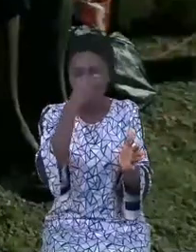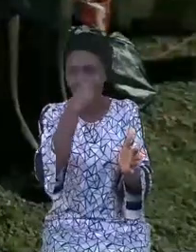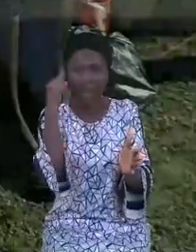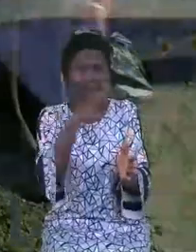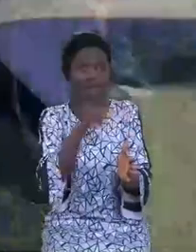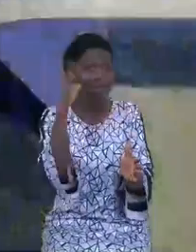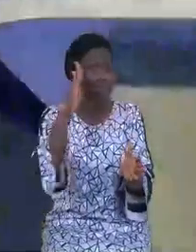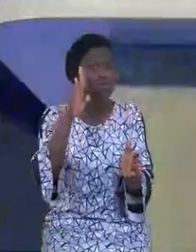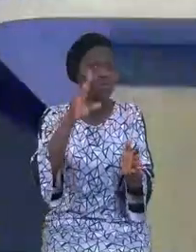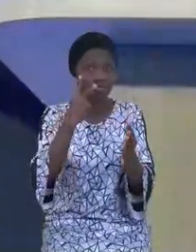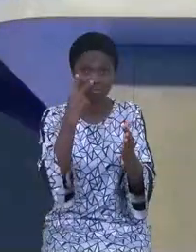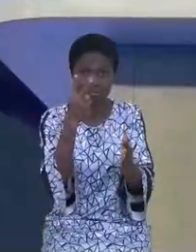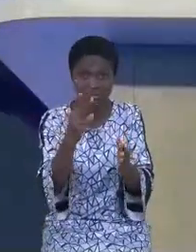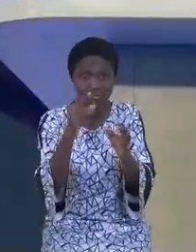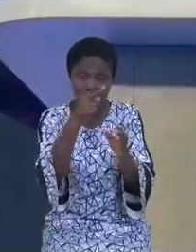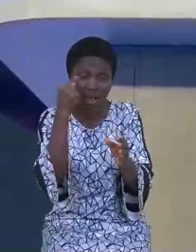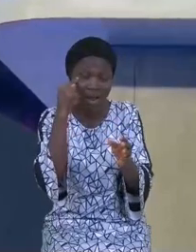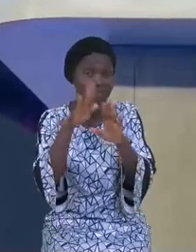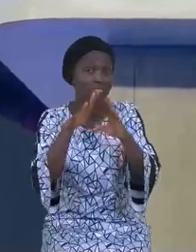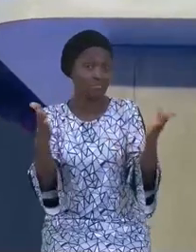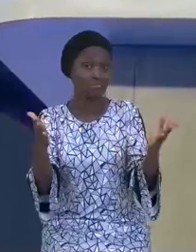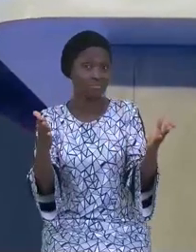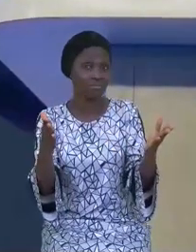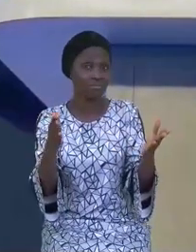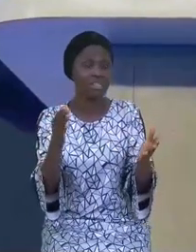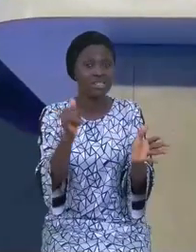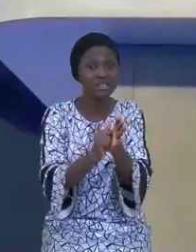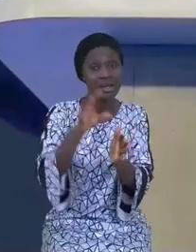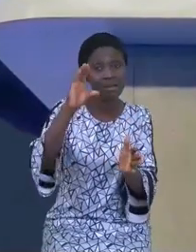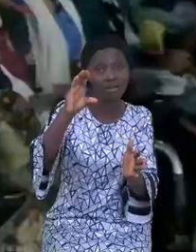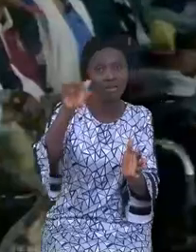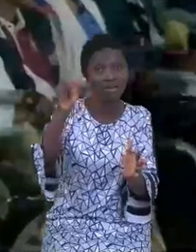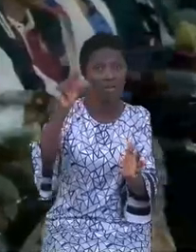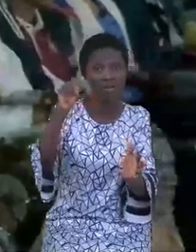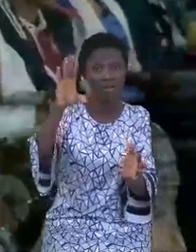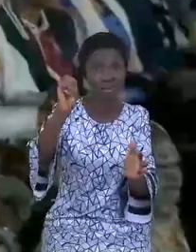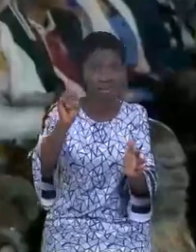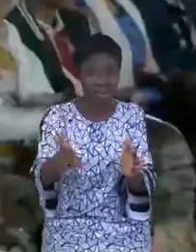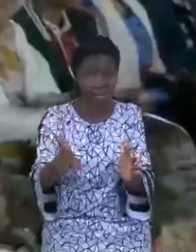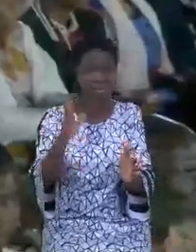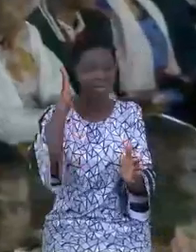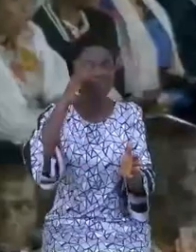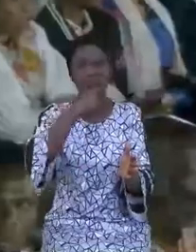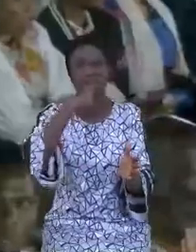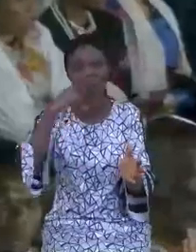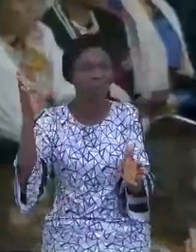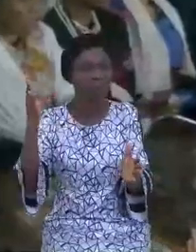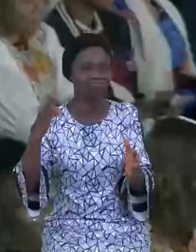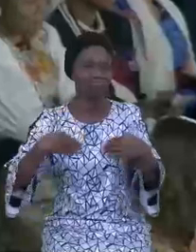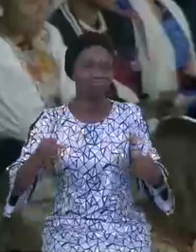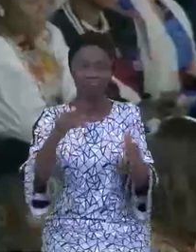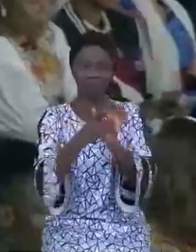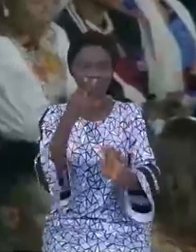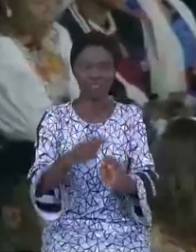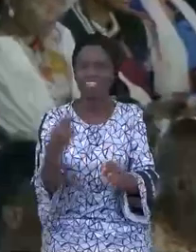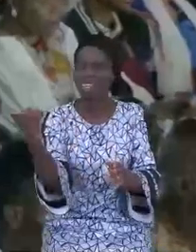C'est ce que je suis venu vous dire. Vous qui êtes atteint de cancer, ce cancer va se dessécher. Toute impossibilité dans votre